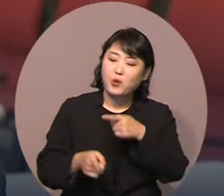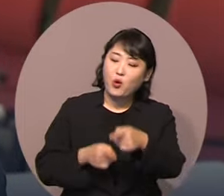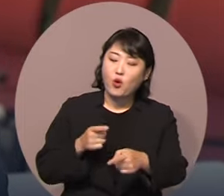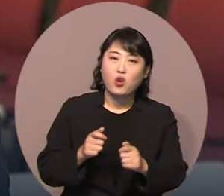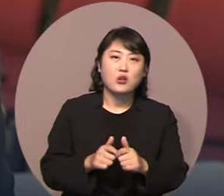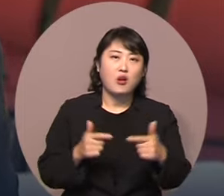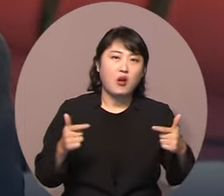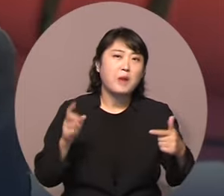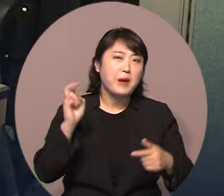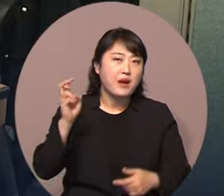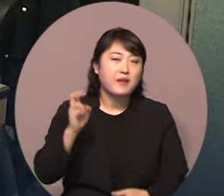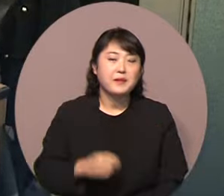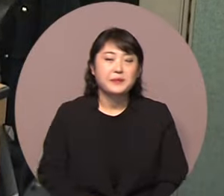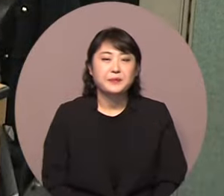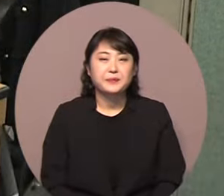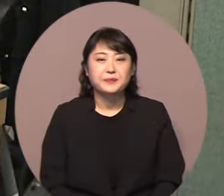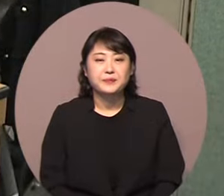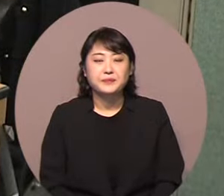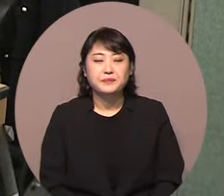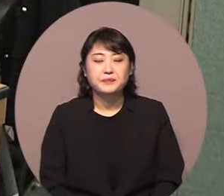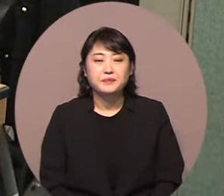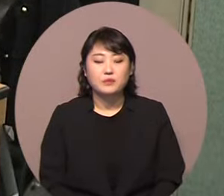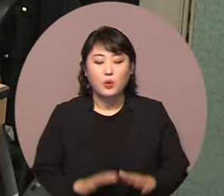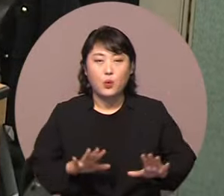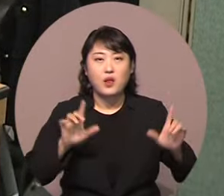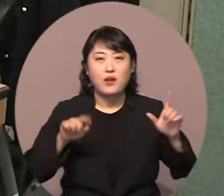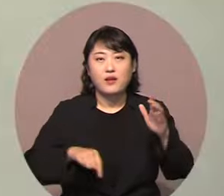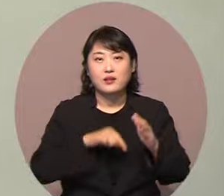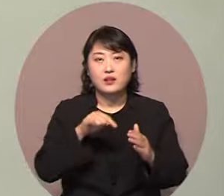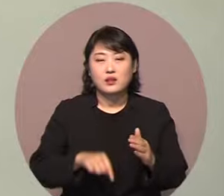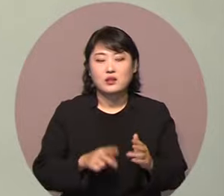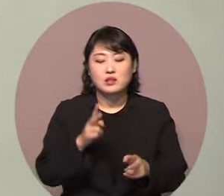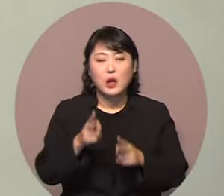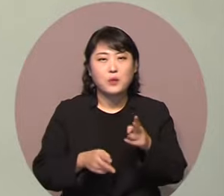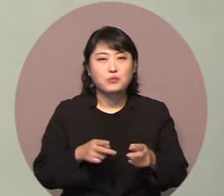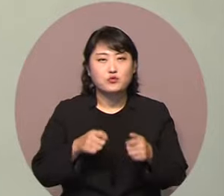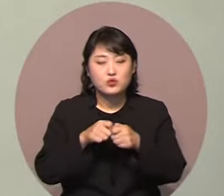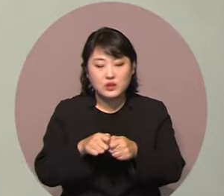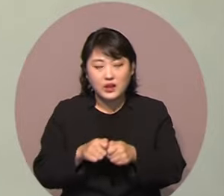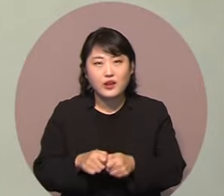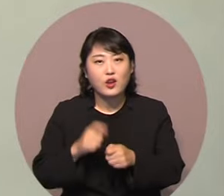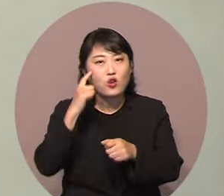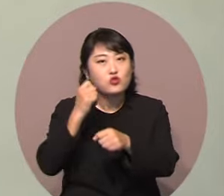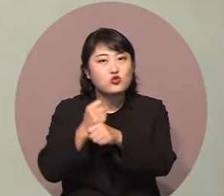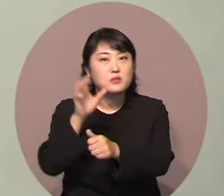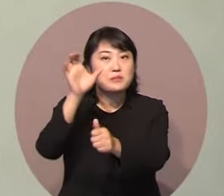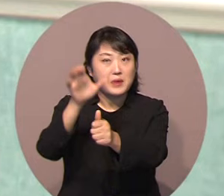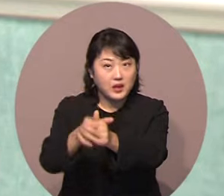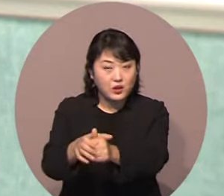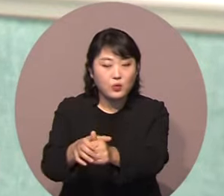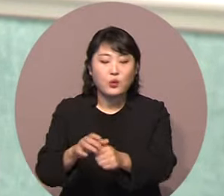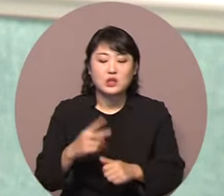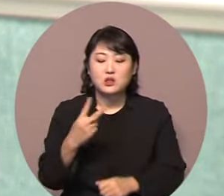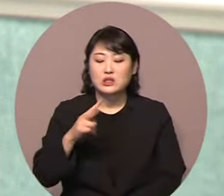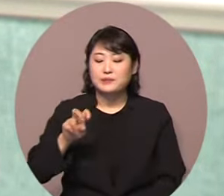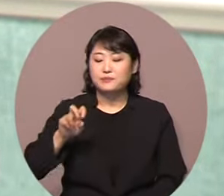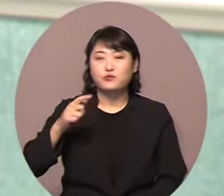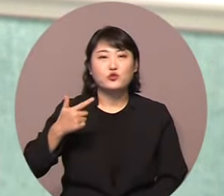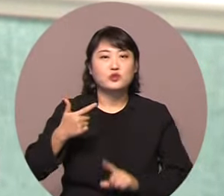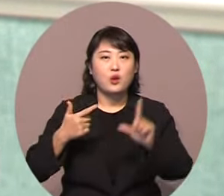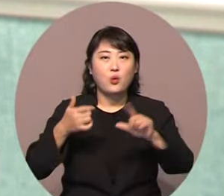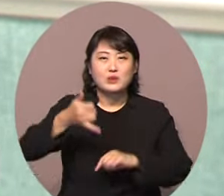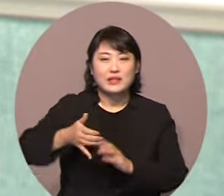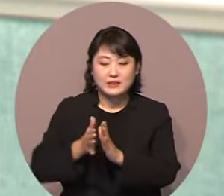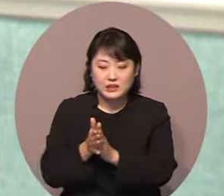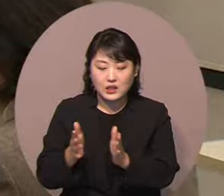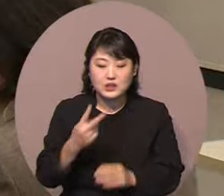높을 걸로 이렇게 보여집니다. 시는 올해 안에 사업 구체화 연구 용역을 마무리하고 오는 2026년